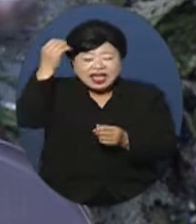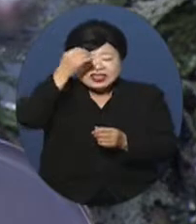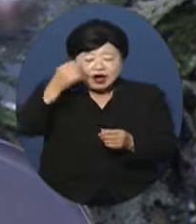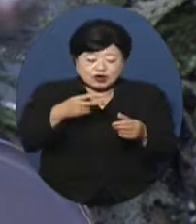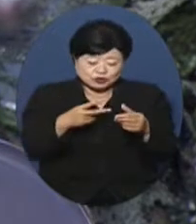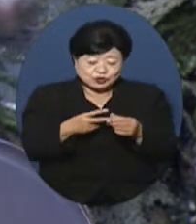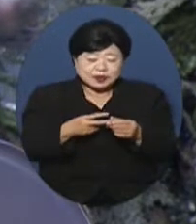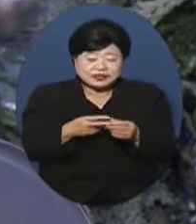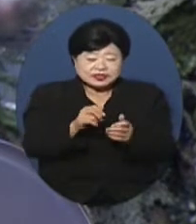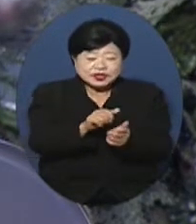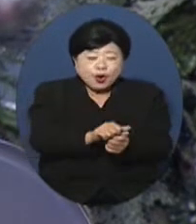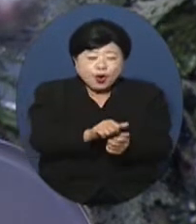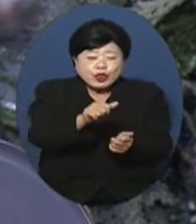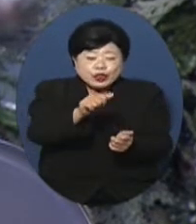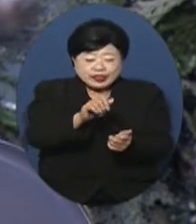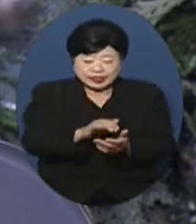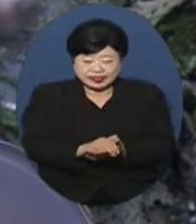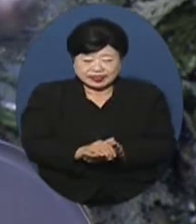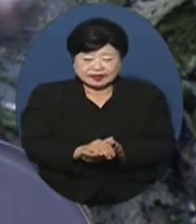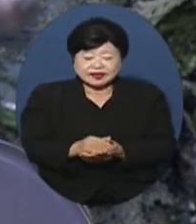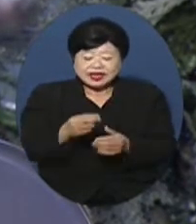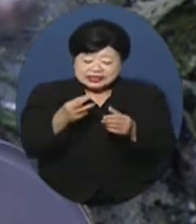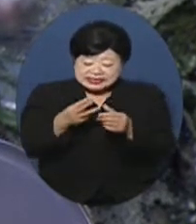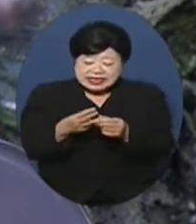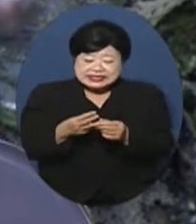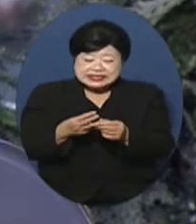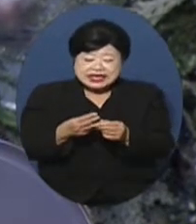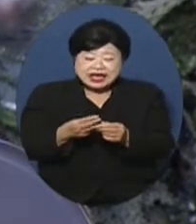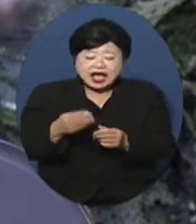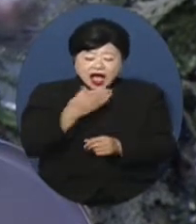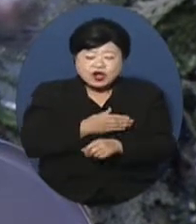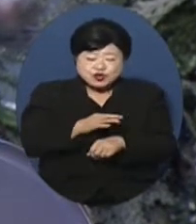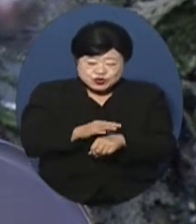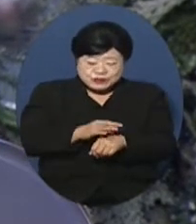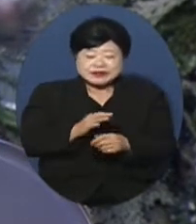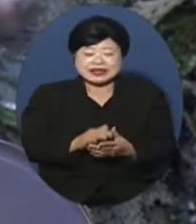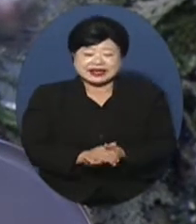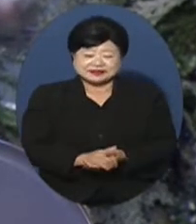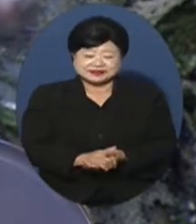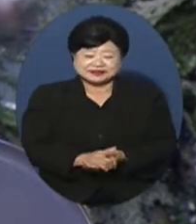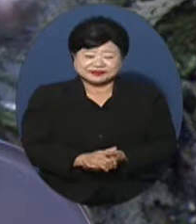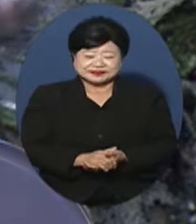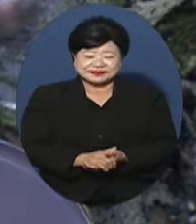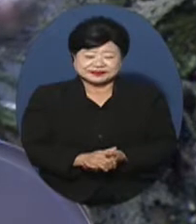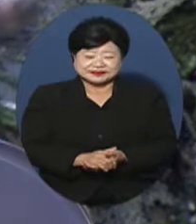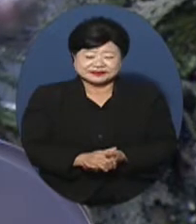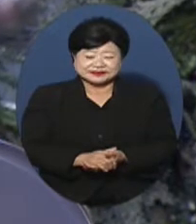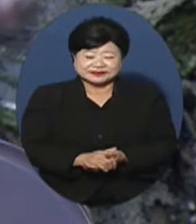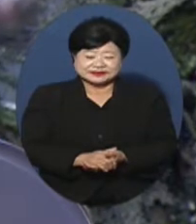아 호 헤어 3rd 더 교민의